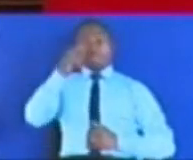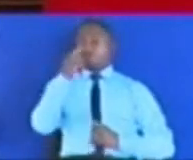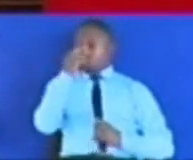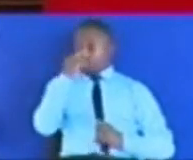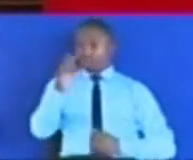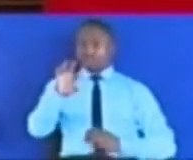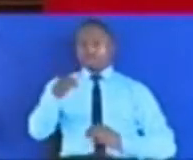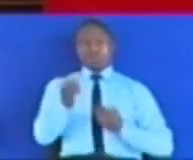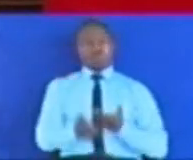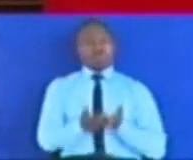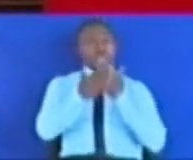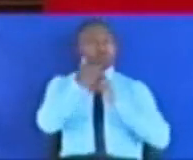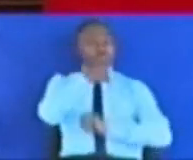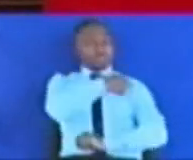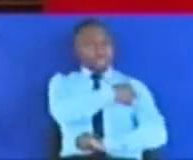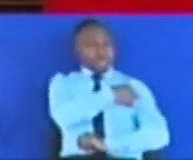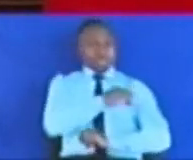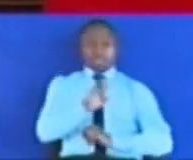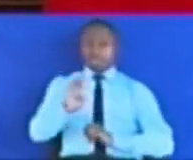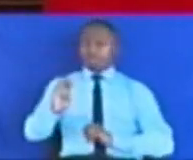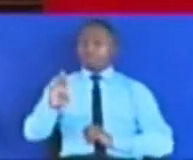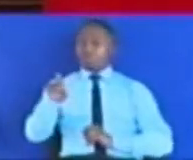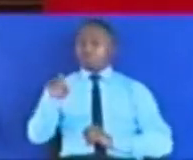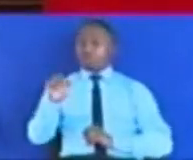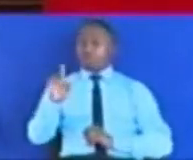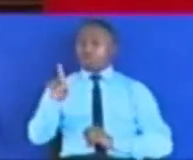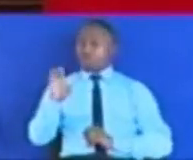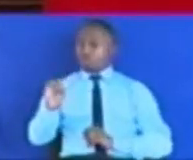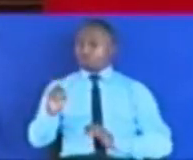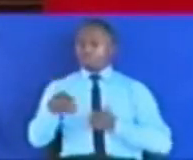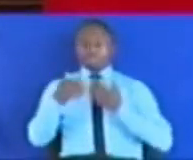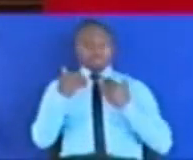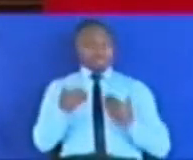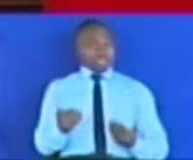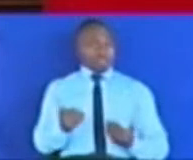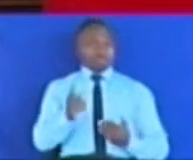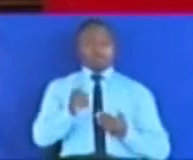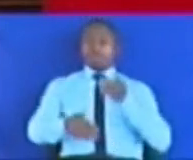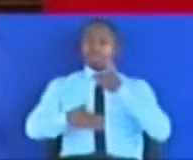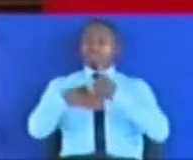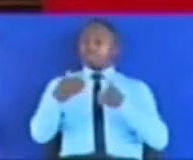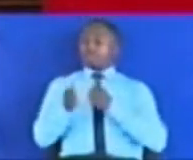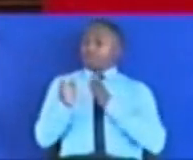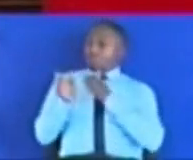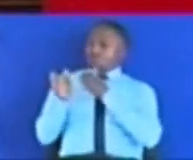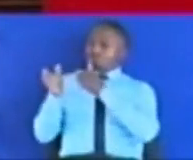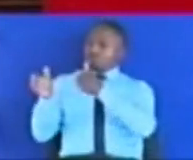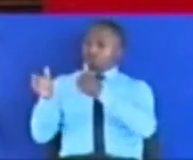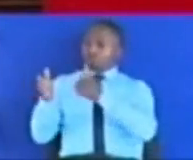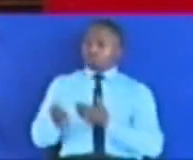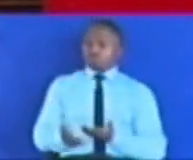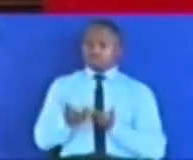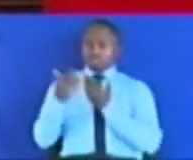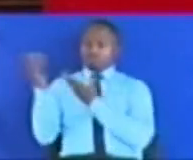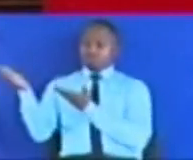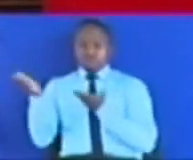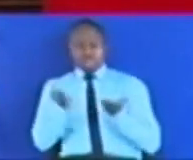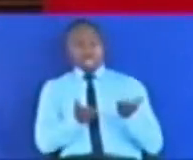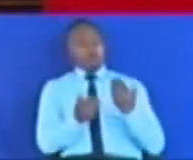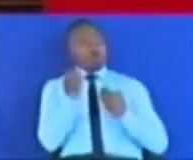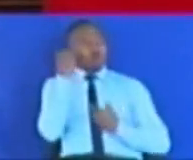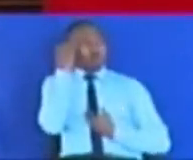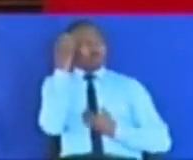namna ya kuisaidia hospitali ya Bugando. Sasa hivi wana ujenzi wa wodi ambayo itasaidia kupokea wagonjwa wengi